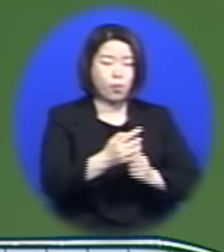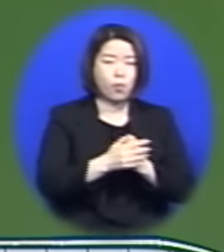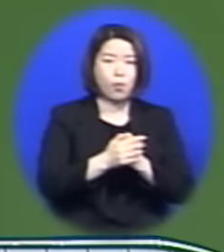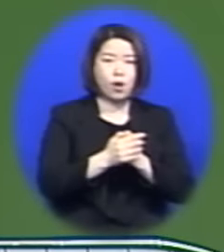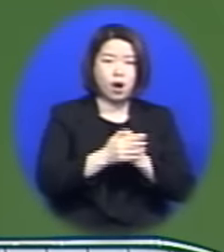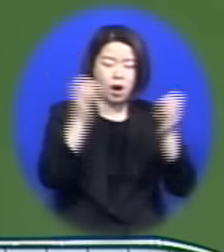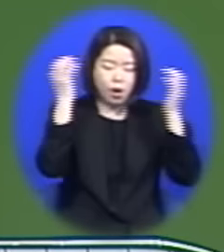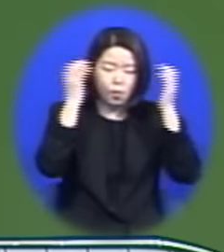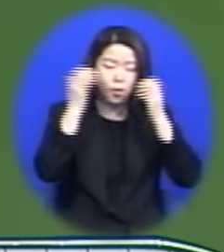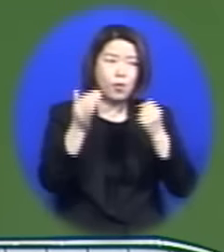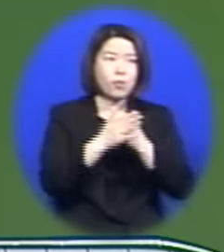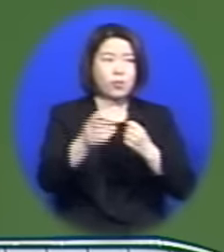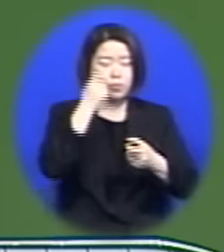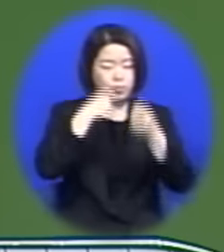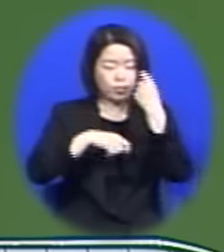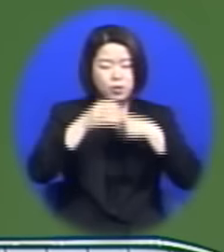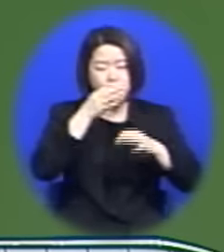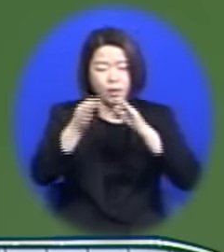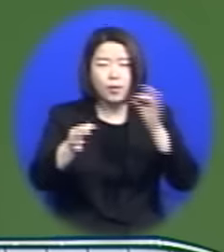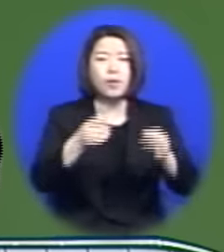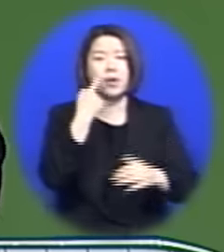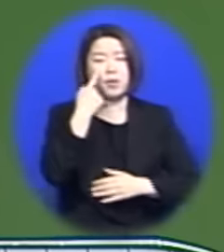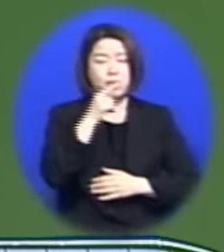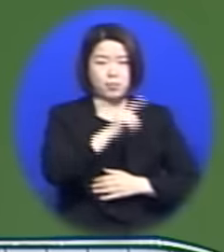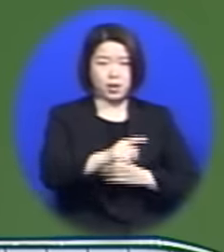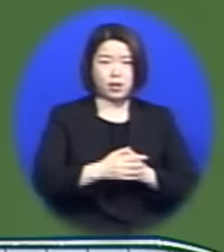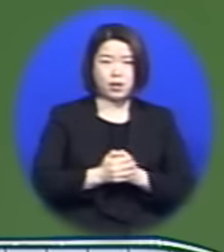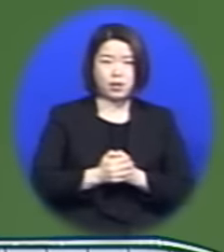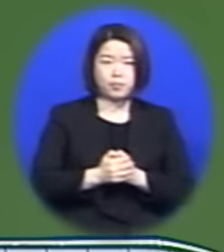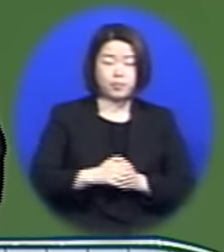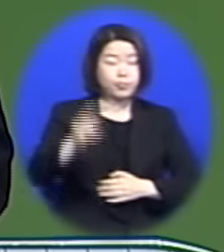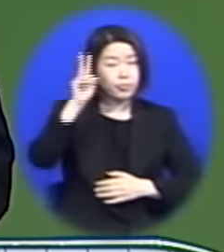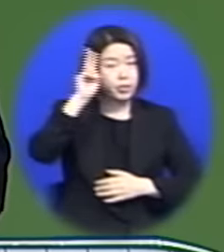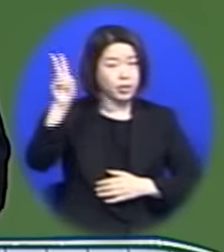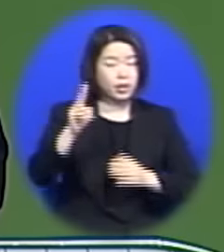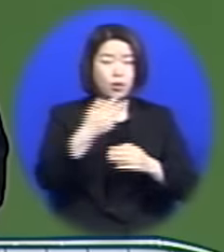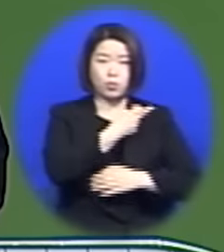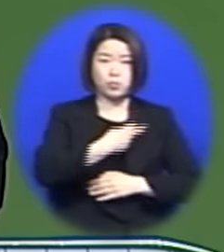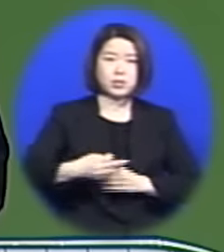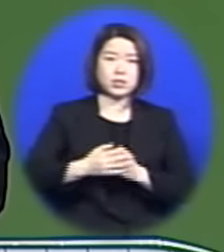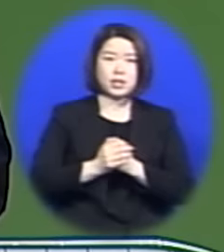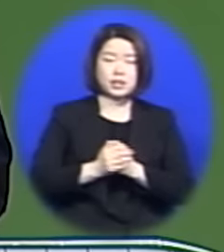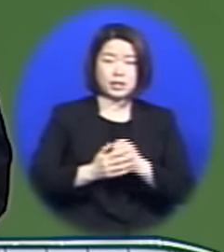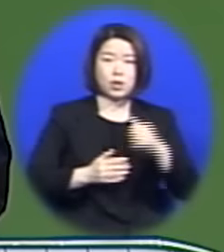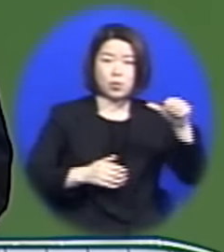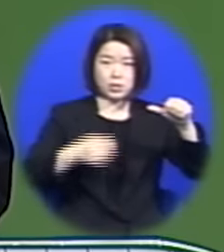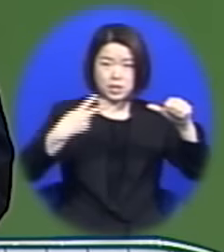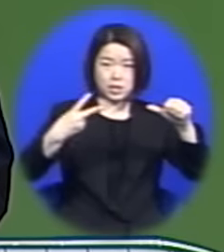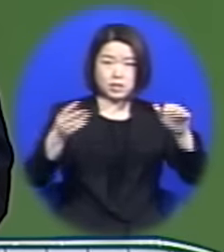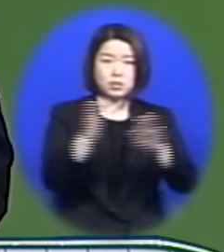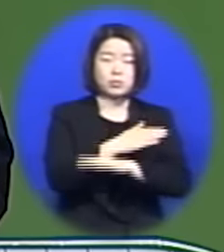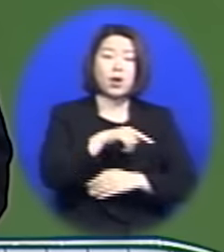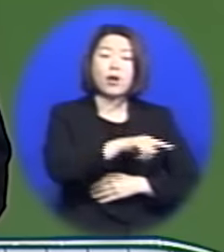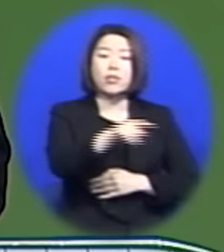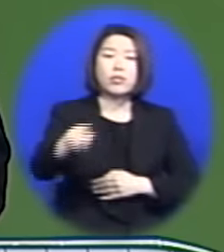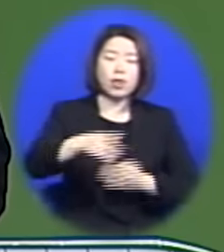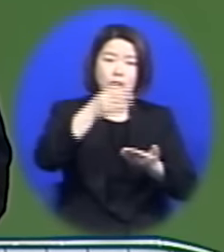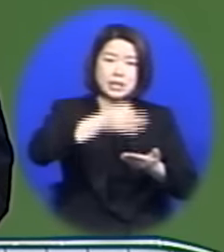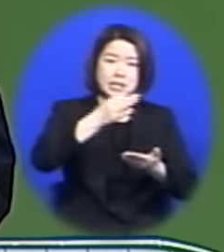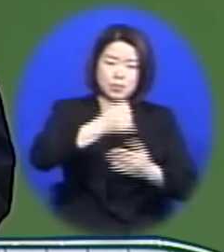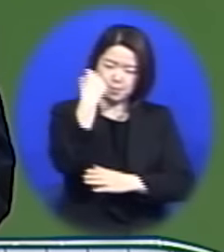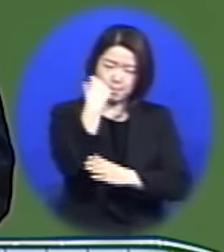통고 가세요 야고보 사도는 계속 말합니다 2절 야고보 5장 2절부터 너희 재물은